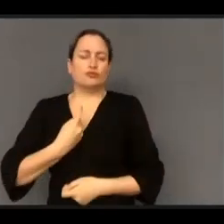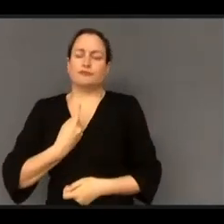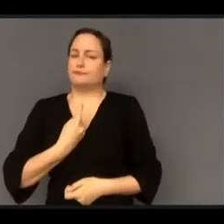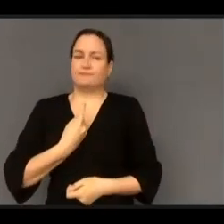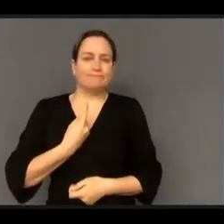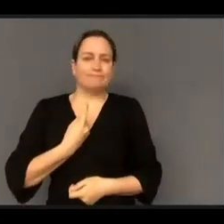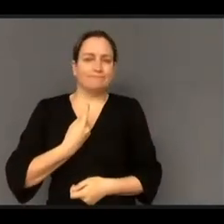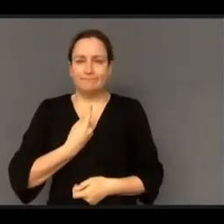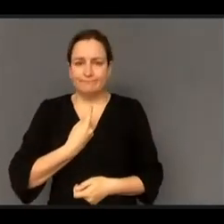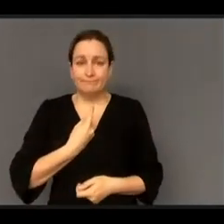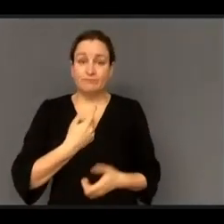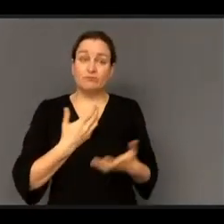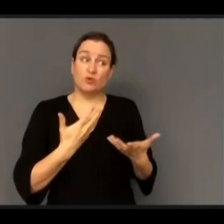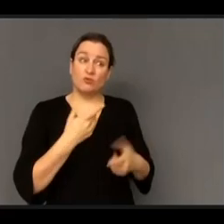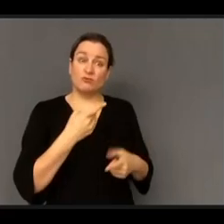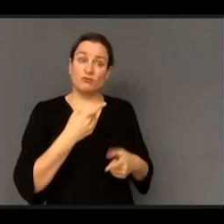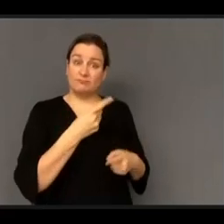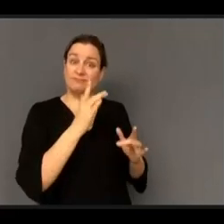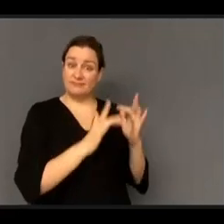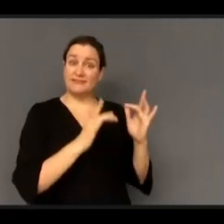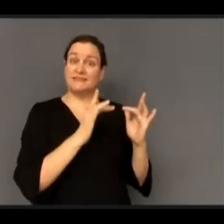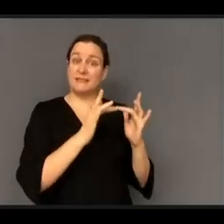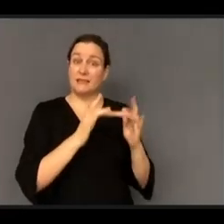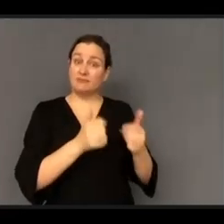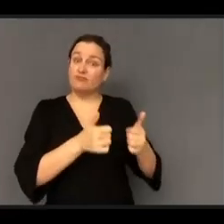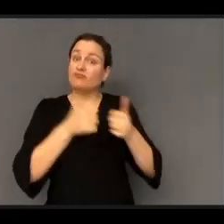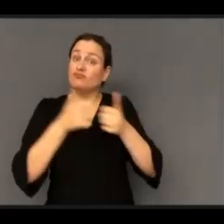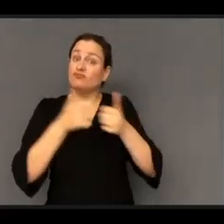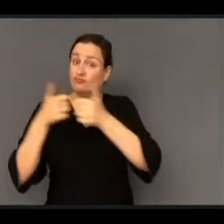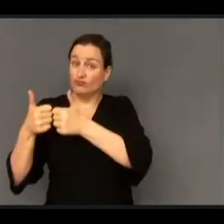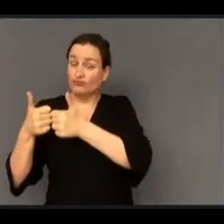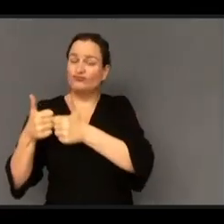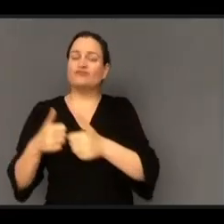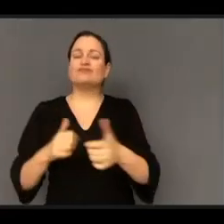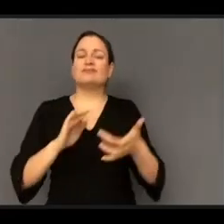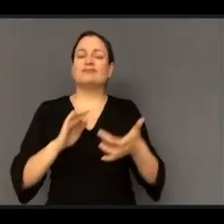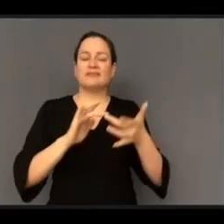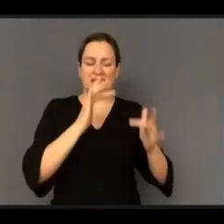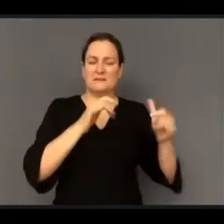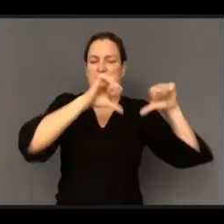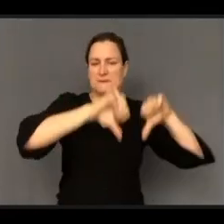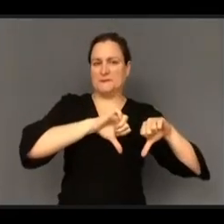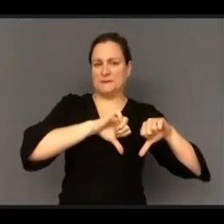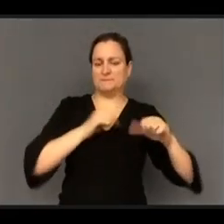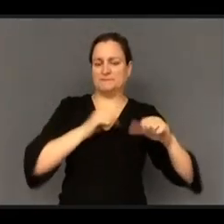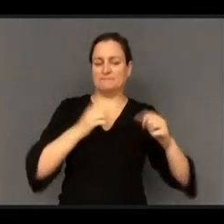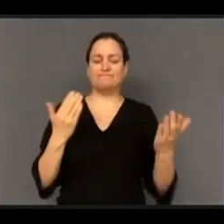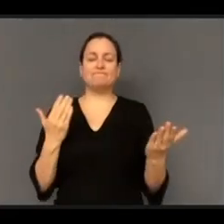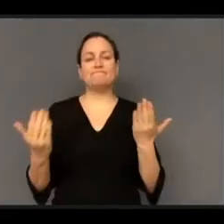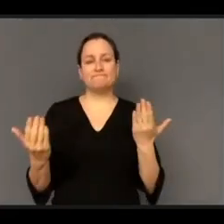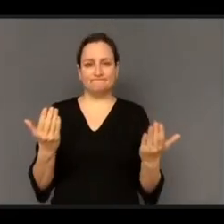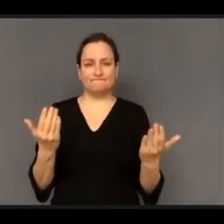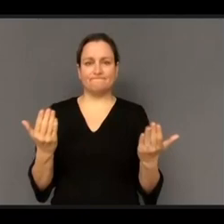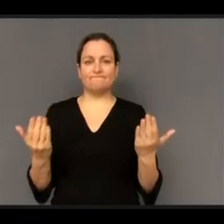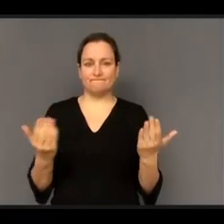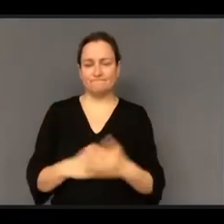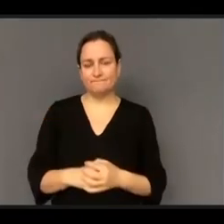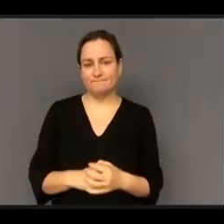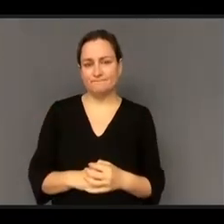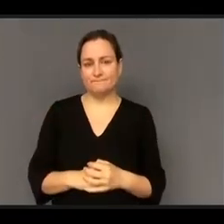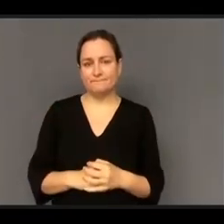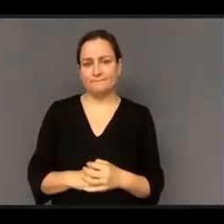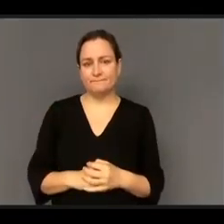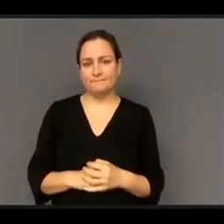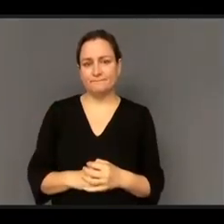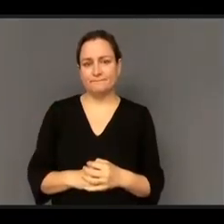目を背けることなく、世界中からさまざまな立場の参加者が一